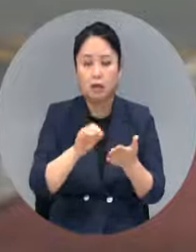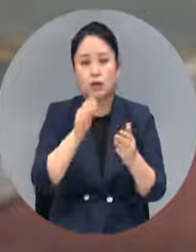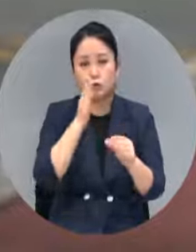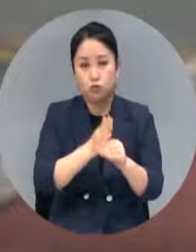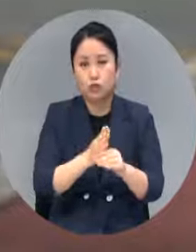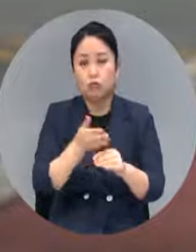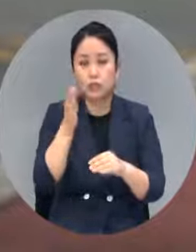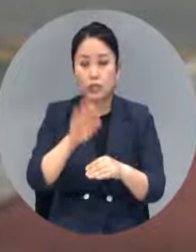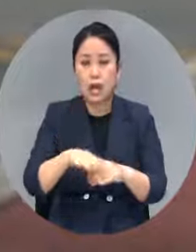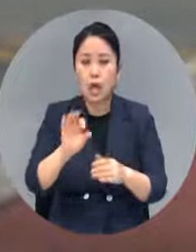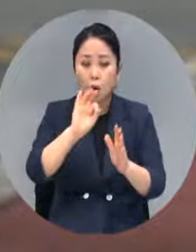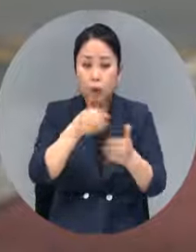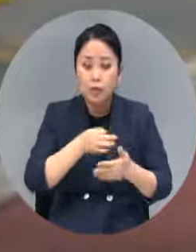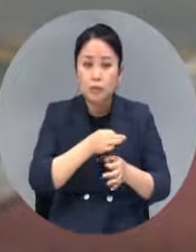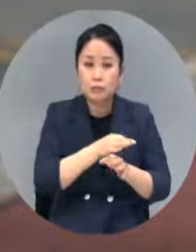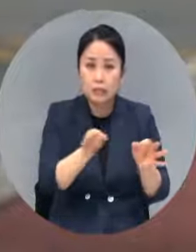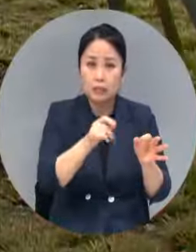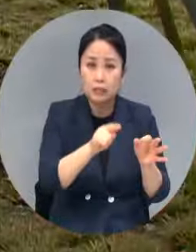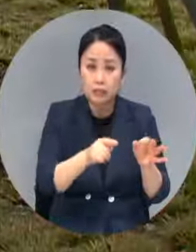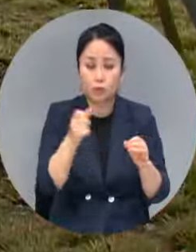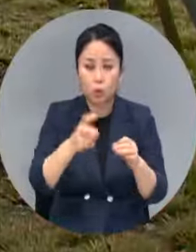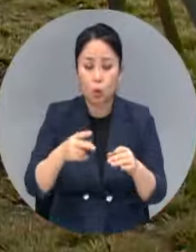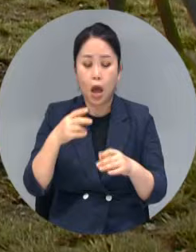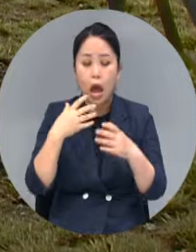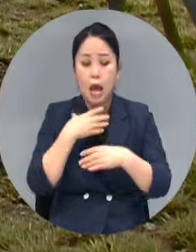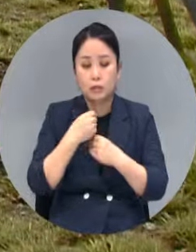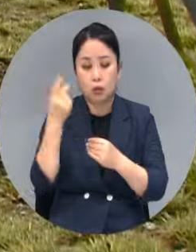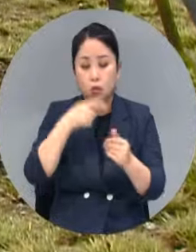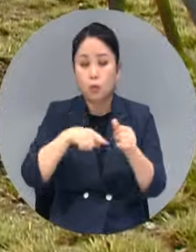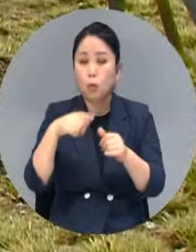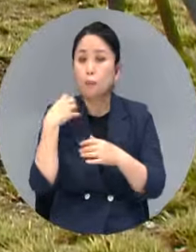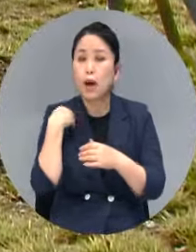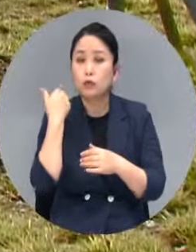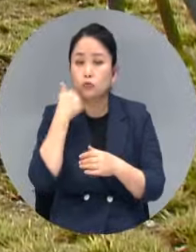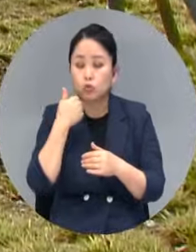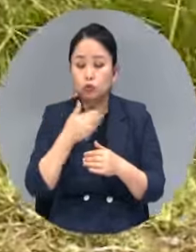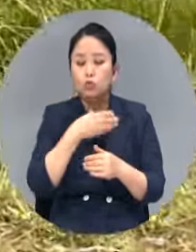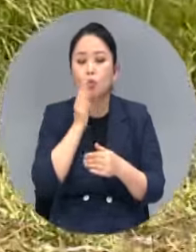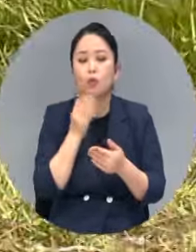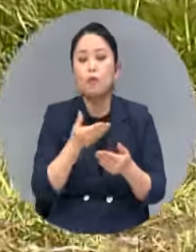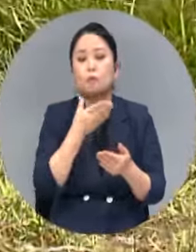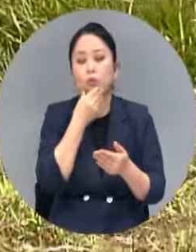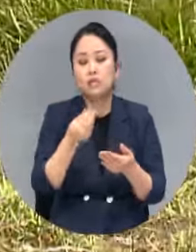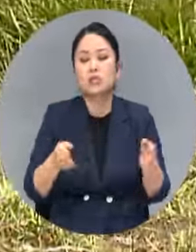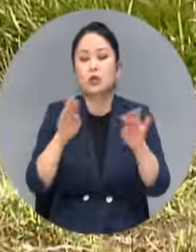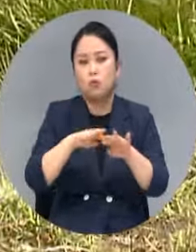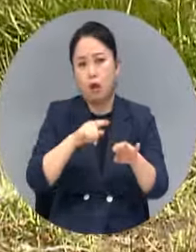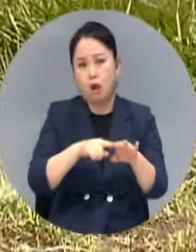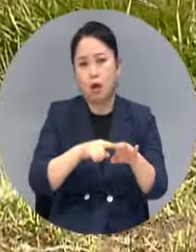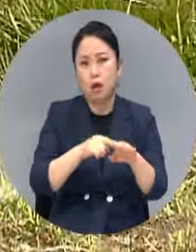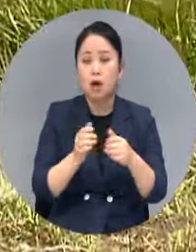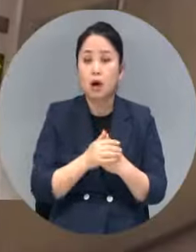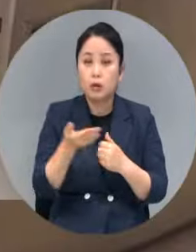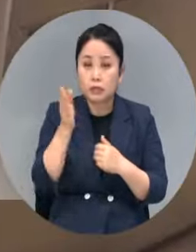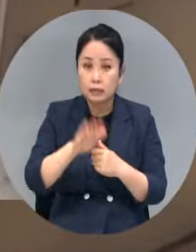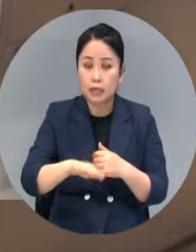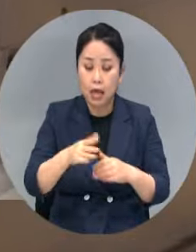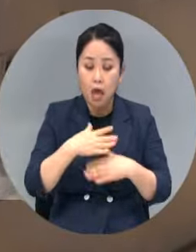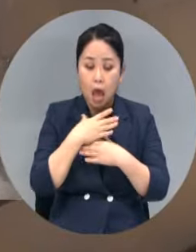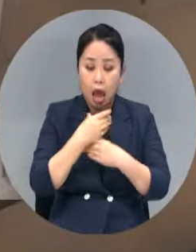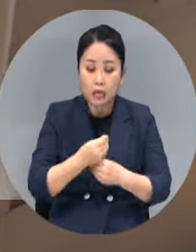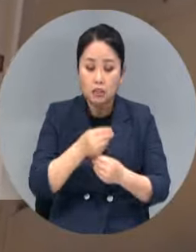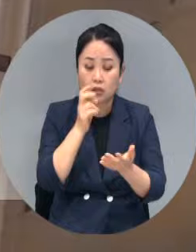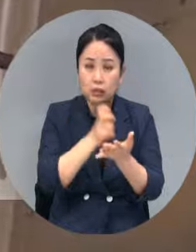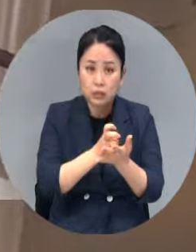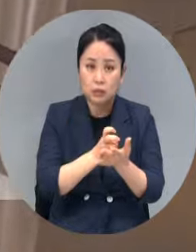안전 교육을도 맞는 건 지역에 있는 노인 복지 기관들 있니다 하지만 구체적인 안전 지침과 규정이 없다